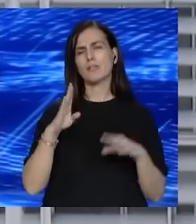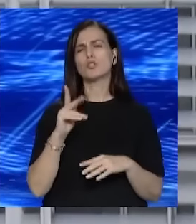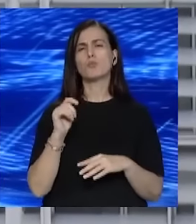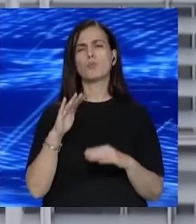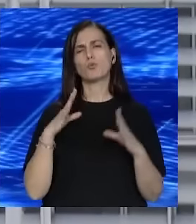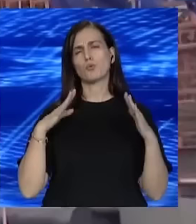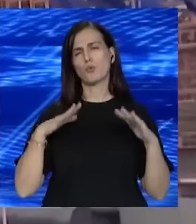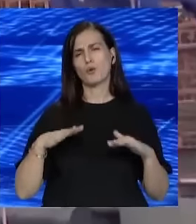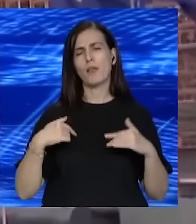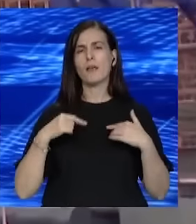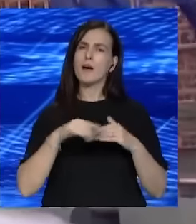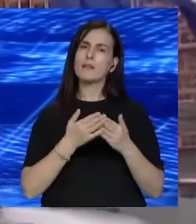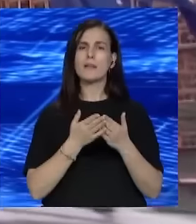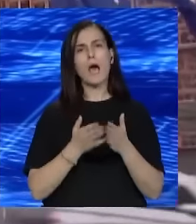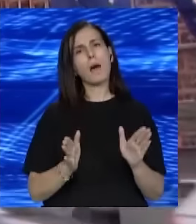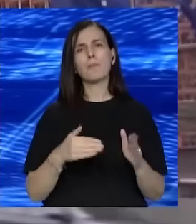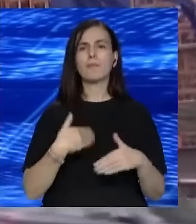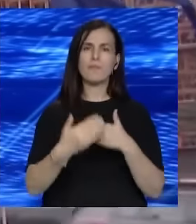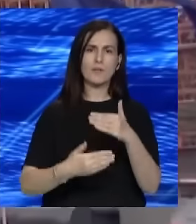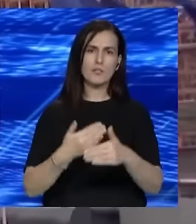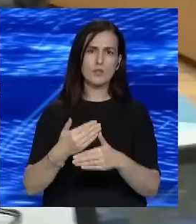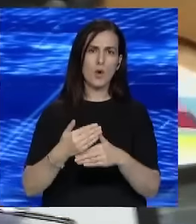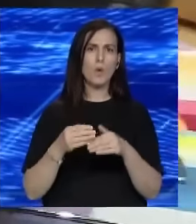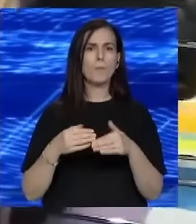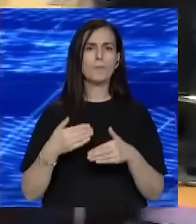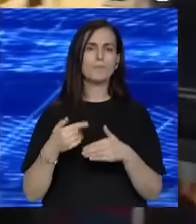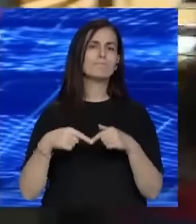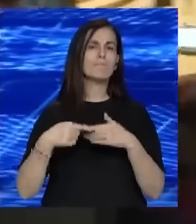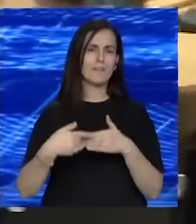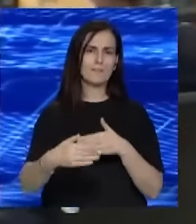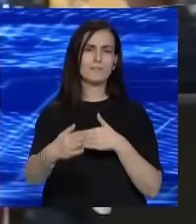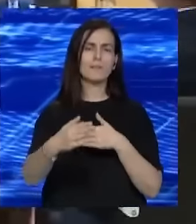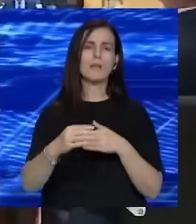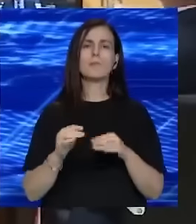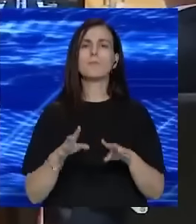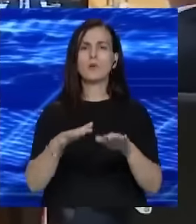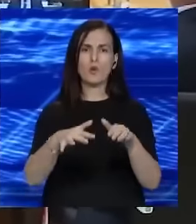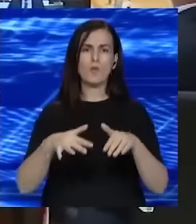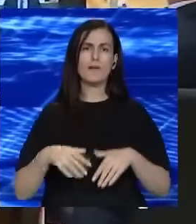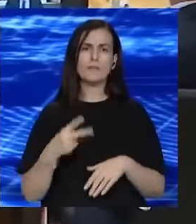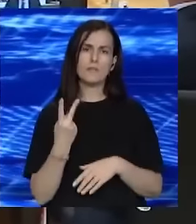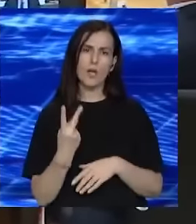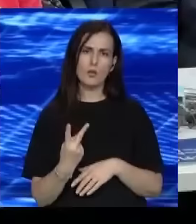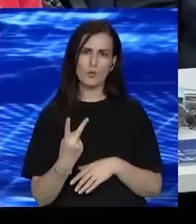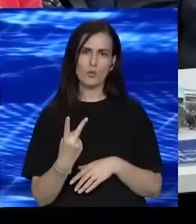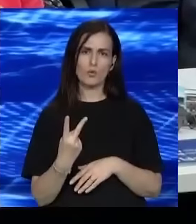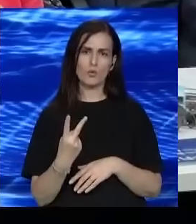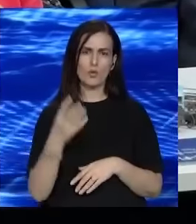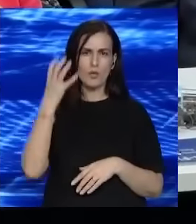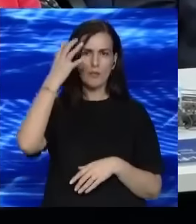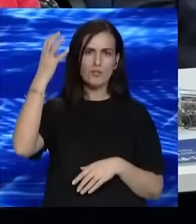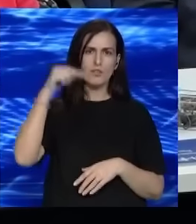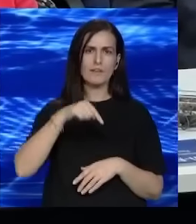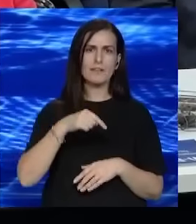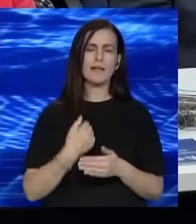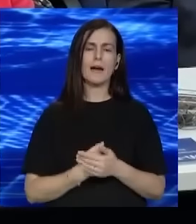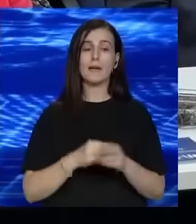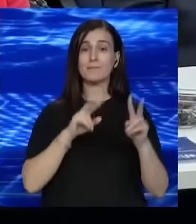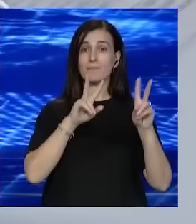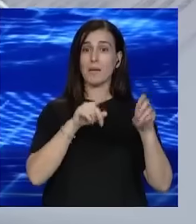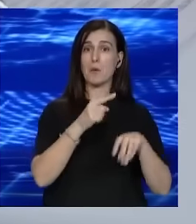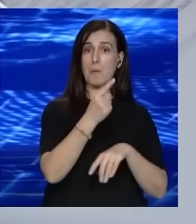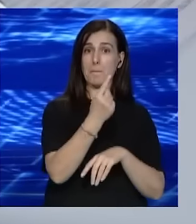votoi së bashku me përfaqësuesit e të gjithë vendeve anëtare që të miratoi data për konferencën e dytë ndërqeveritare. Në kapitullin e parë, të